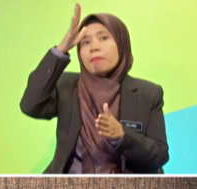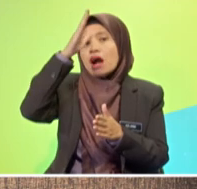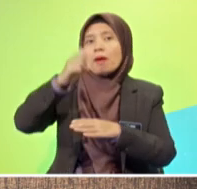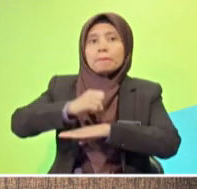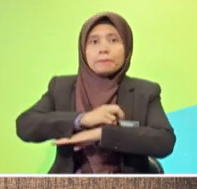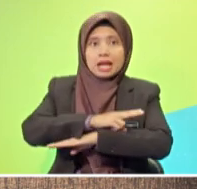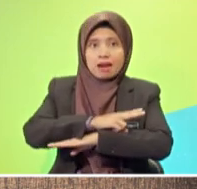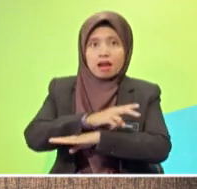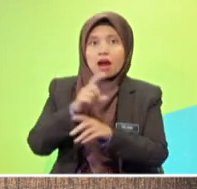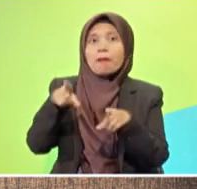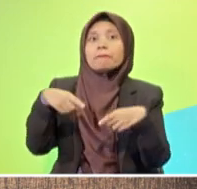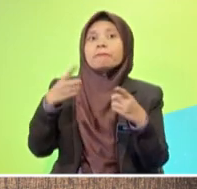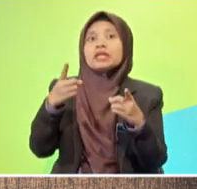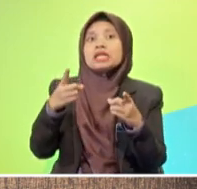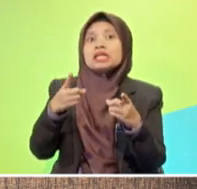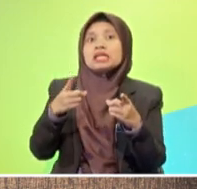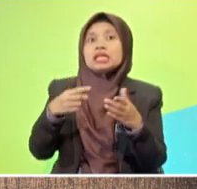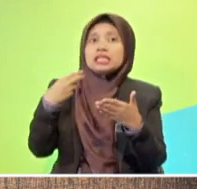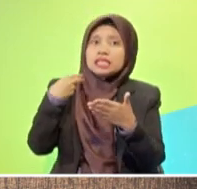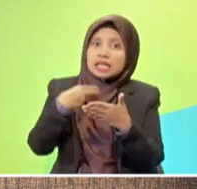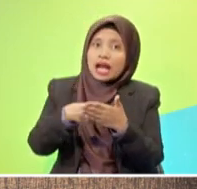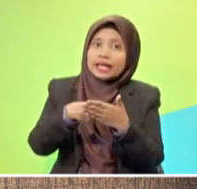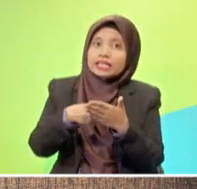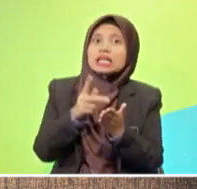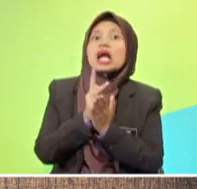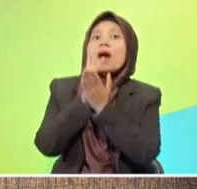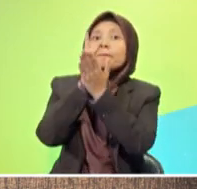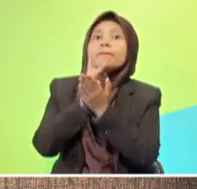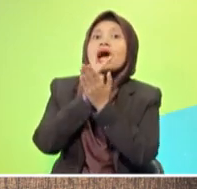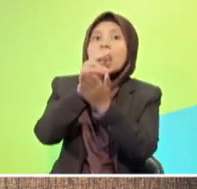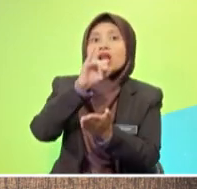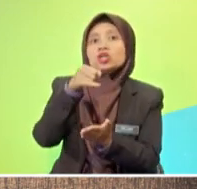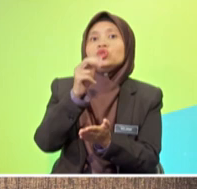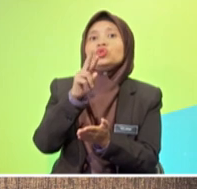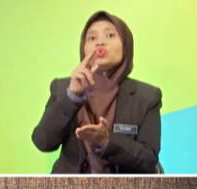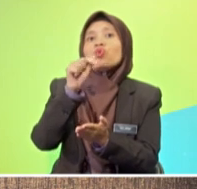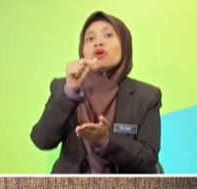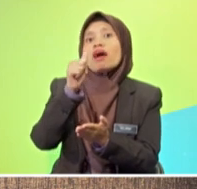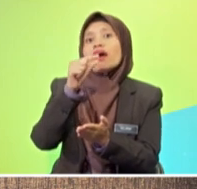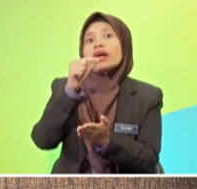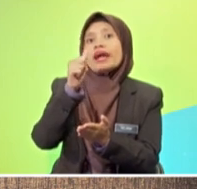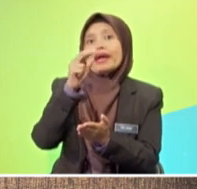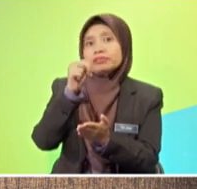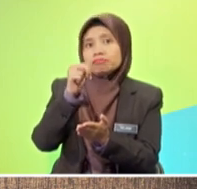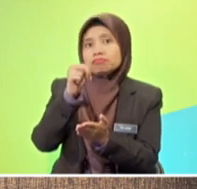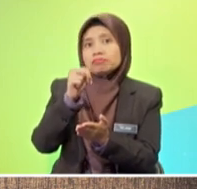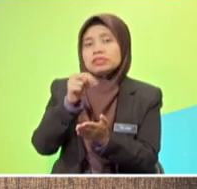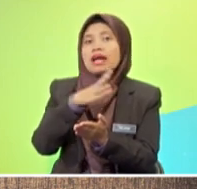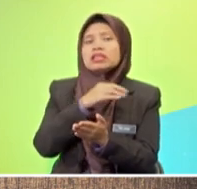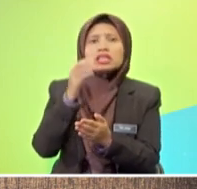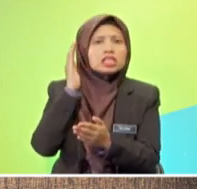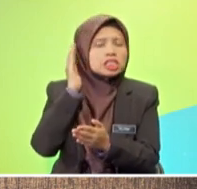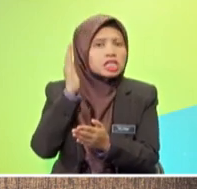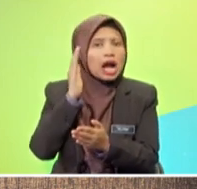juragan dengan istrinya Pak Belalang sangat gembira dapat menyelesaikan teka-teki tentang cara mengenal dan Tina itu